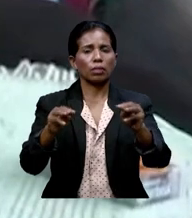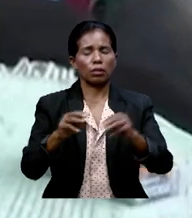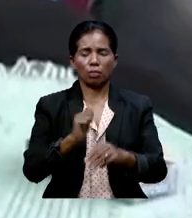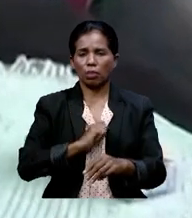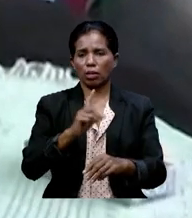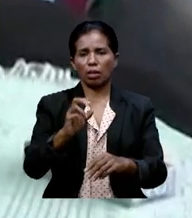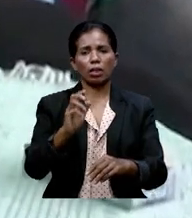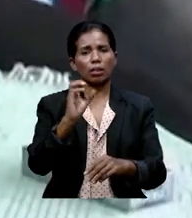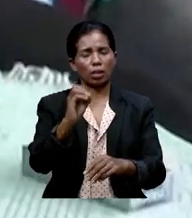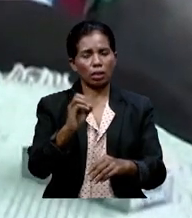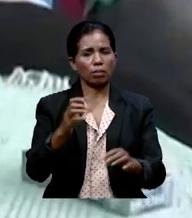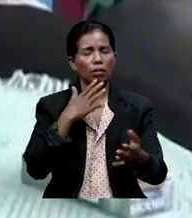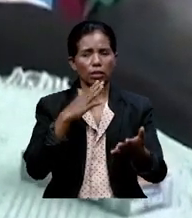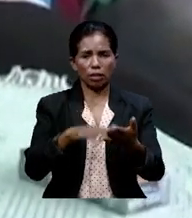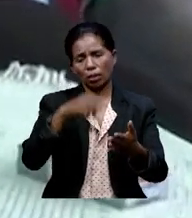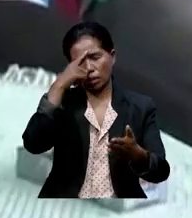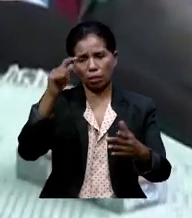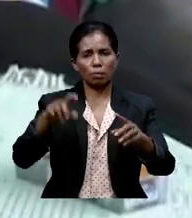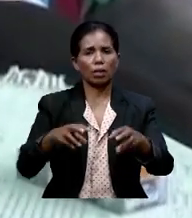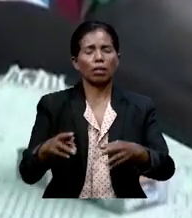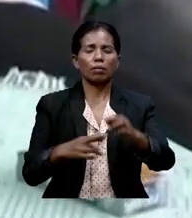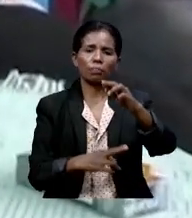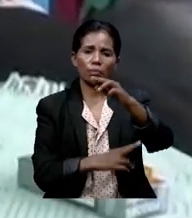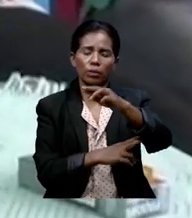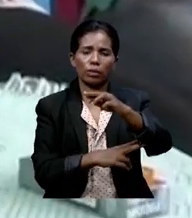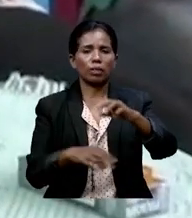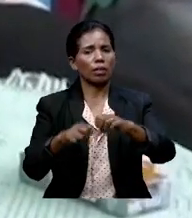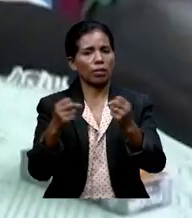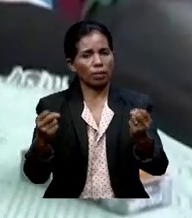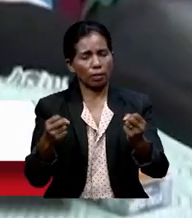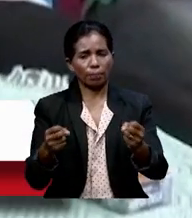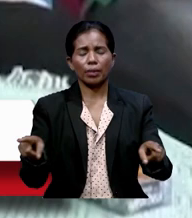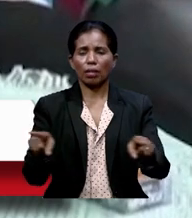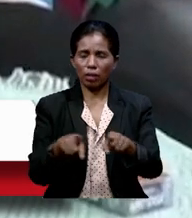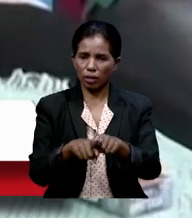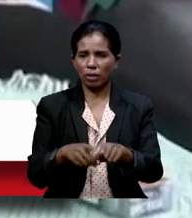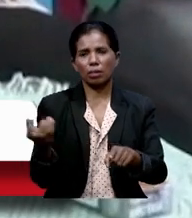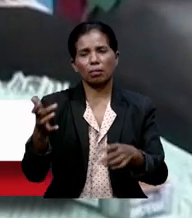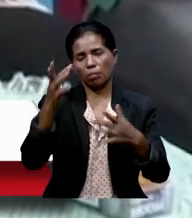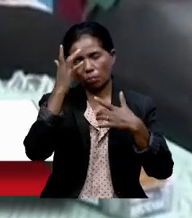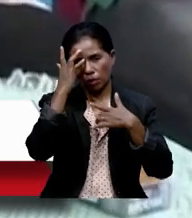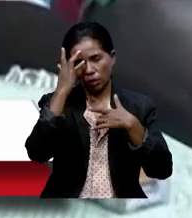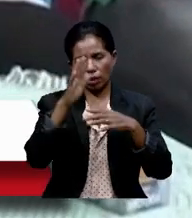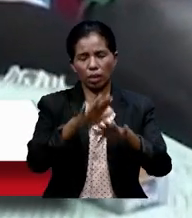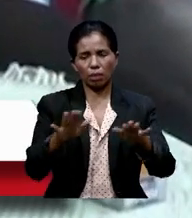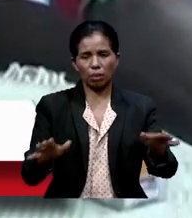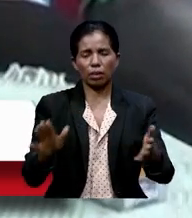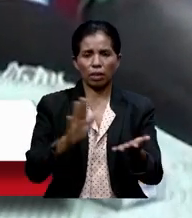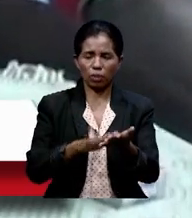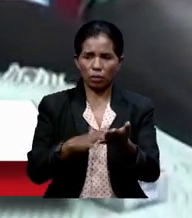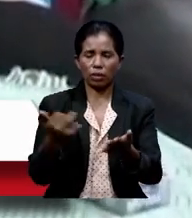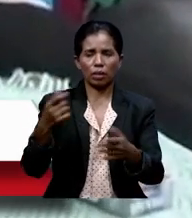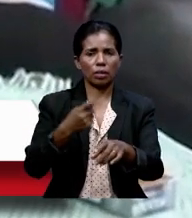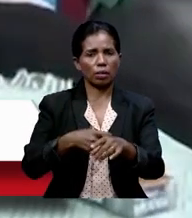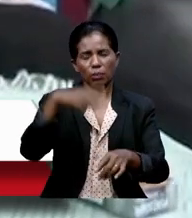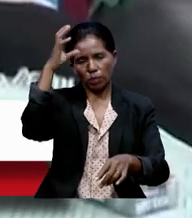tamba kauza usi pon tene. Imes mumos hanesa sira nebe makanesa moras abari skola sira kondu tempu